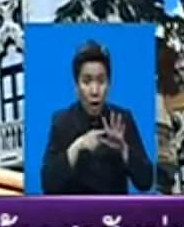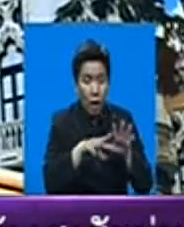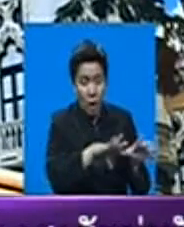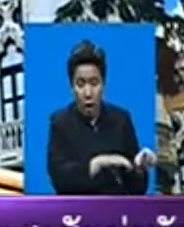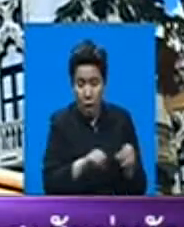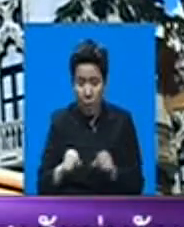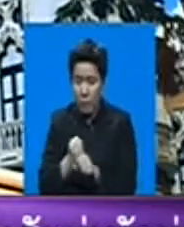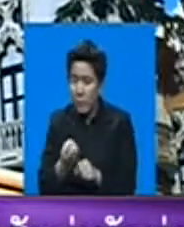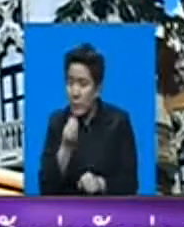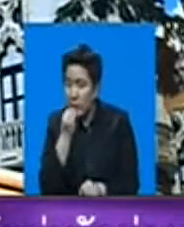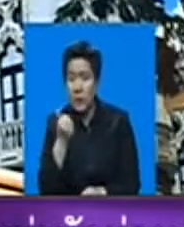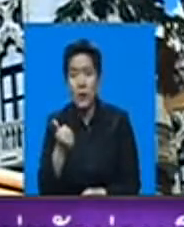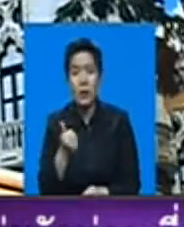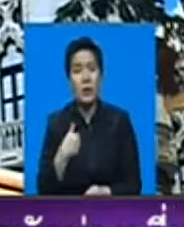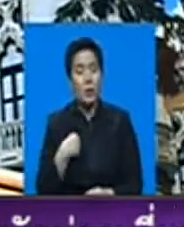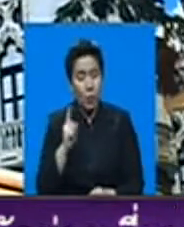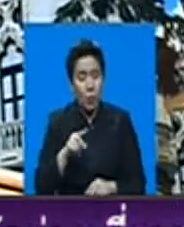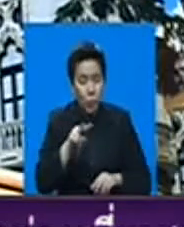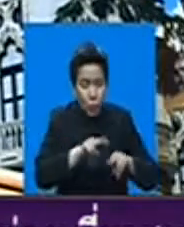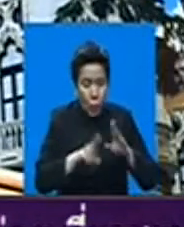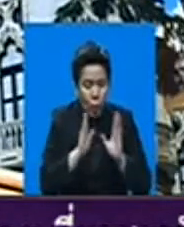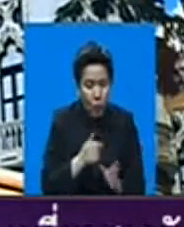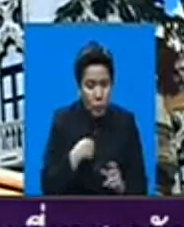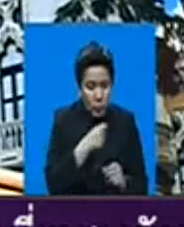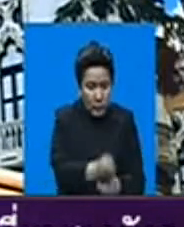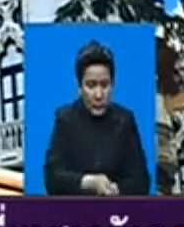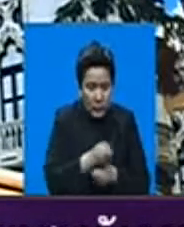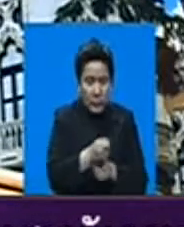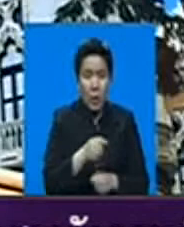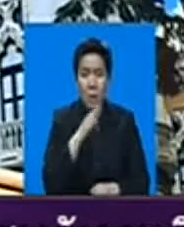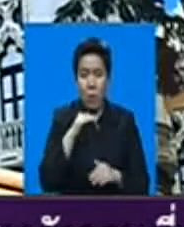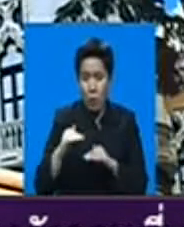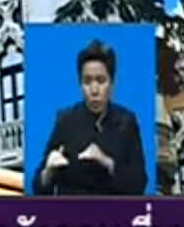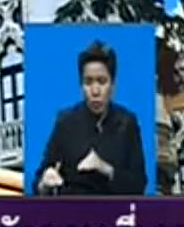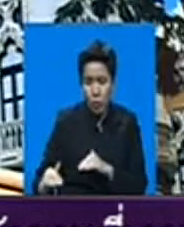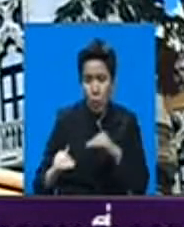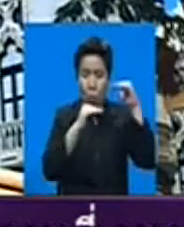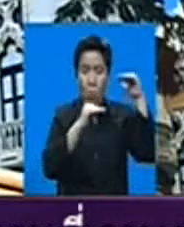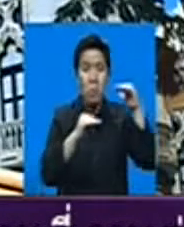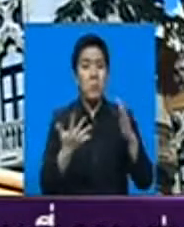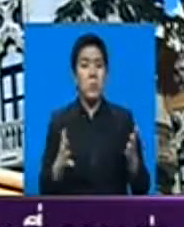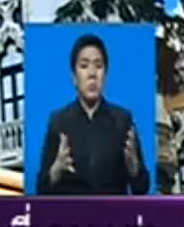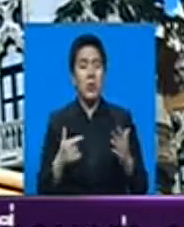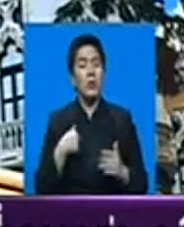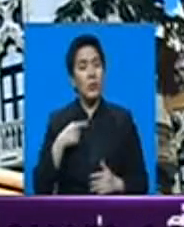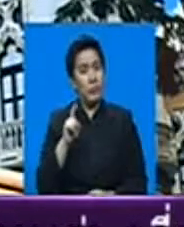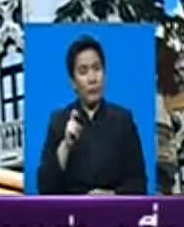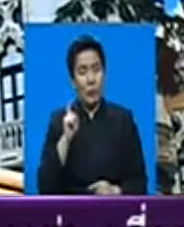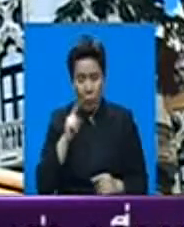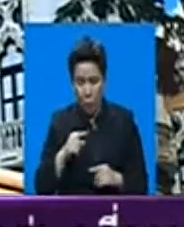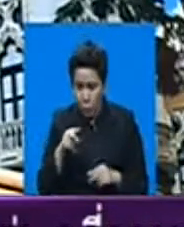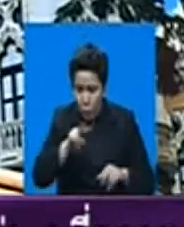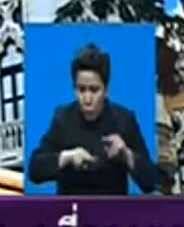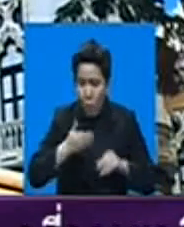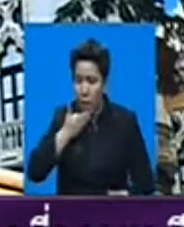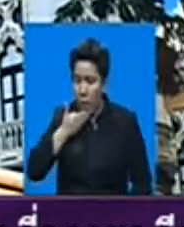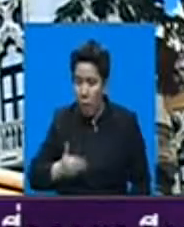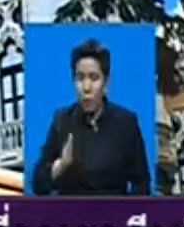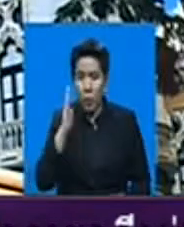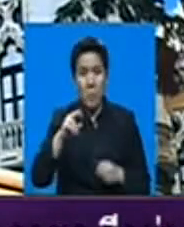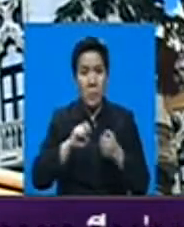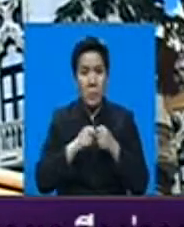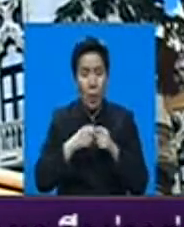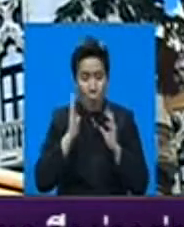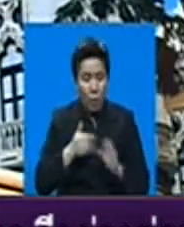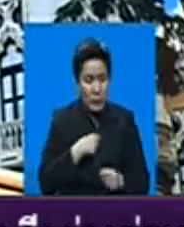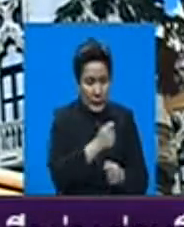ดูแลลูกหลานชาวนาเกษตรกรวันนี้ถ้าเราไม่ผลิตกะเทยปะรุ่นใหม่เนี่ยมันจะเป็นปัญหาในอนาคตเหมาะสำหรับ